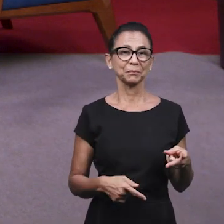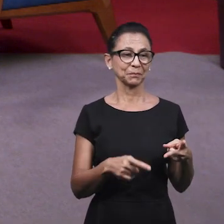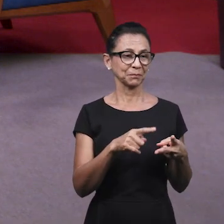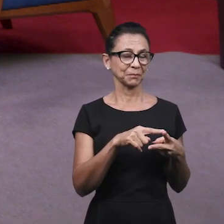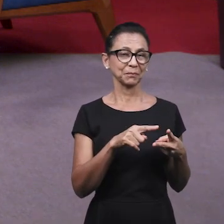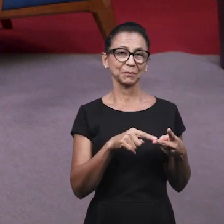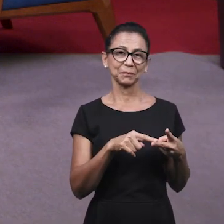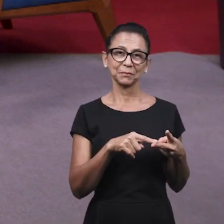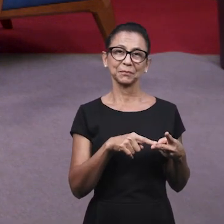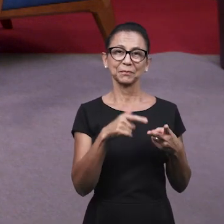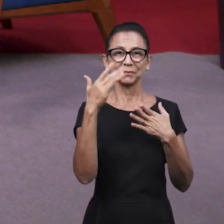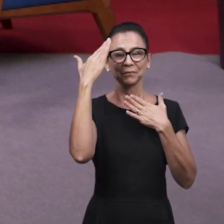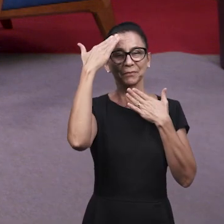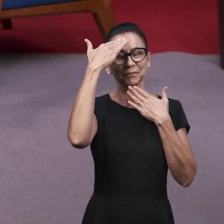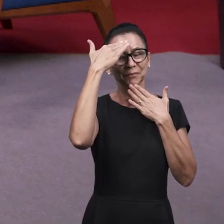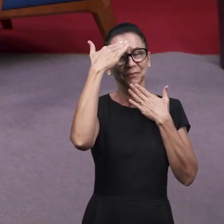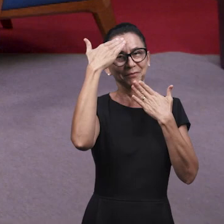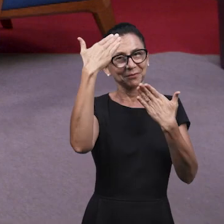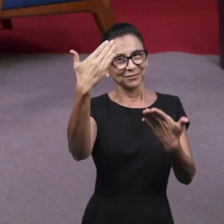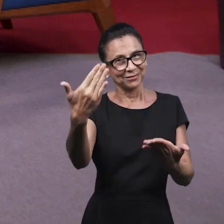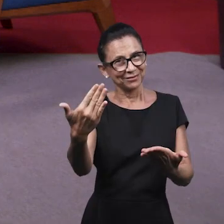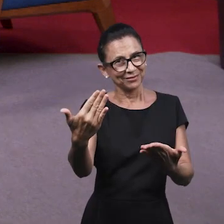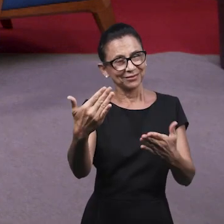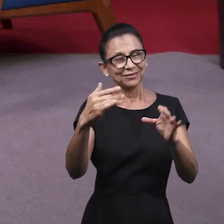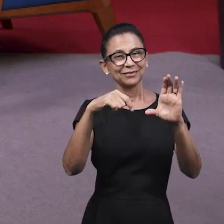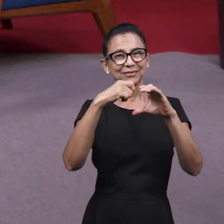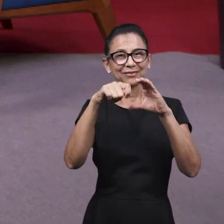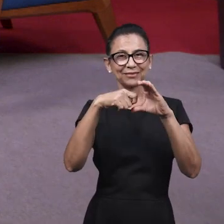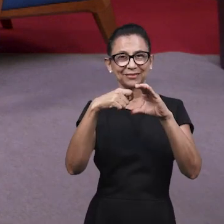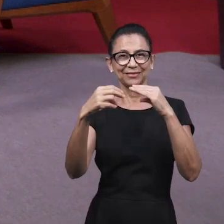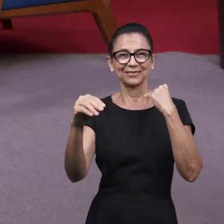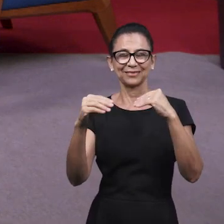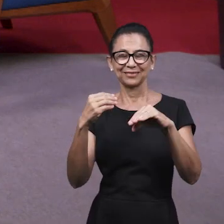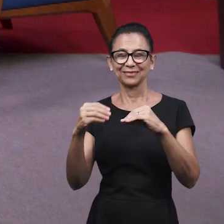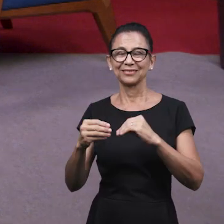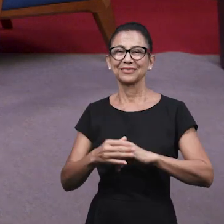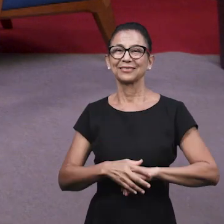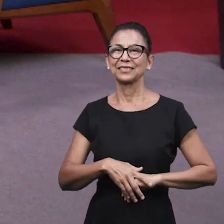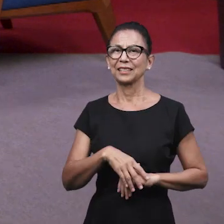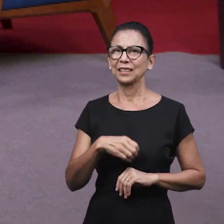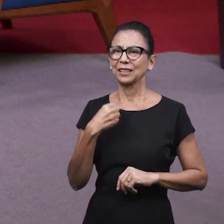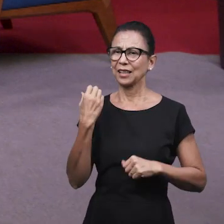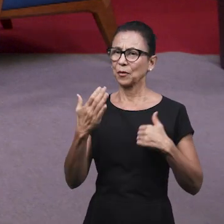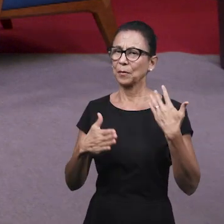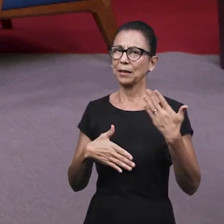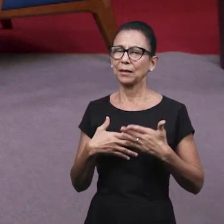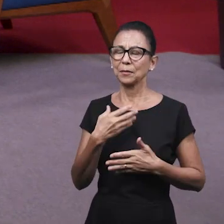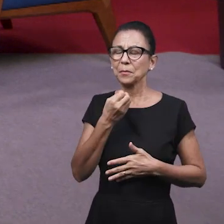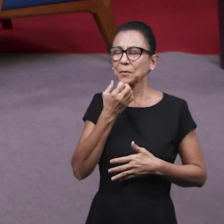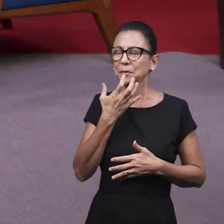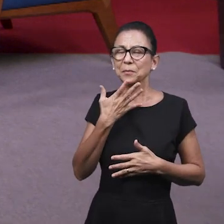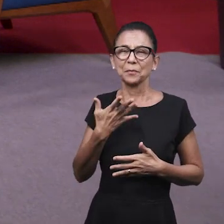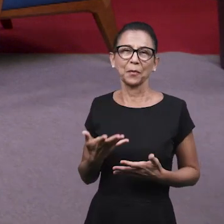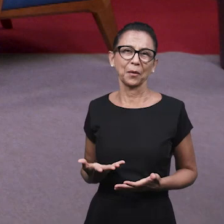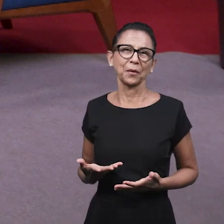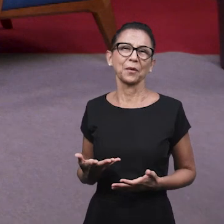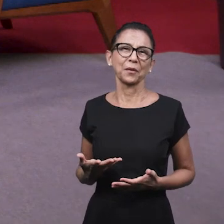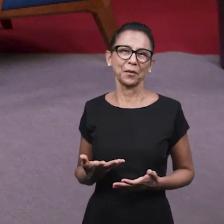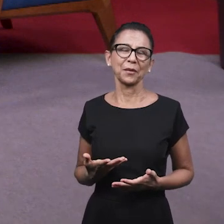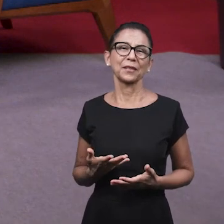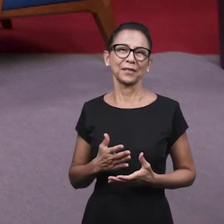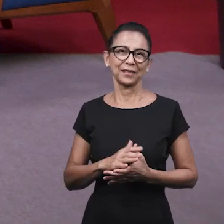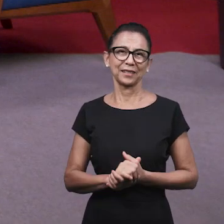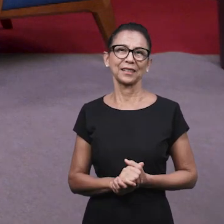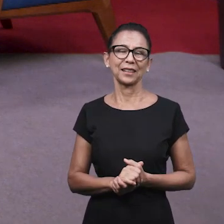Merci Déborah, merci Henrique, France, pour les vidéos que vous nous avez envoyées. Que Dieu vous bénisse. C'est une joie de recevoir